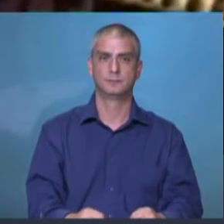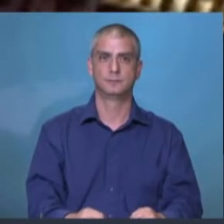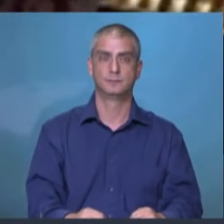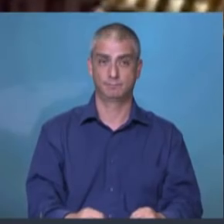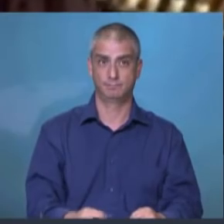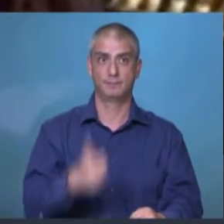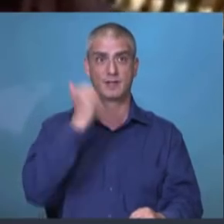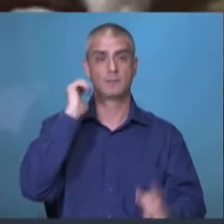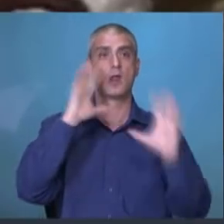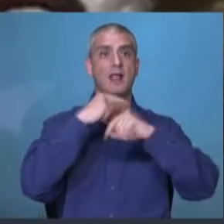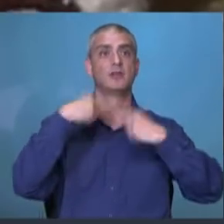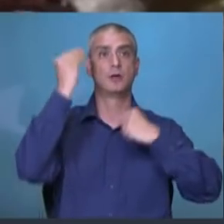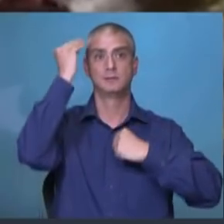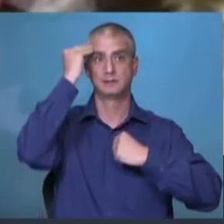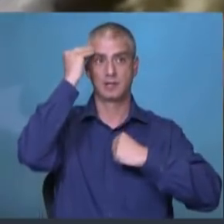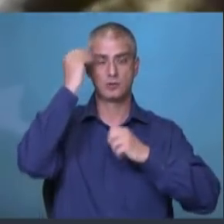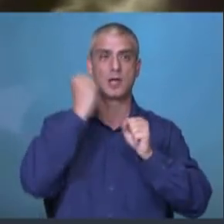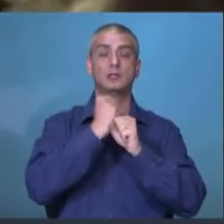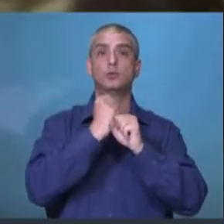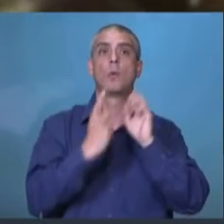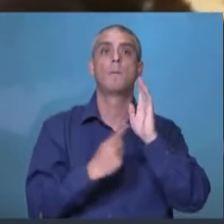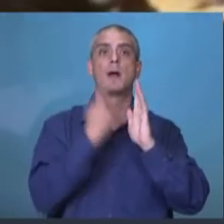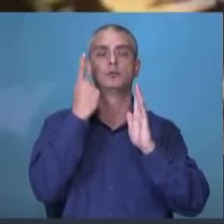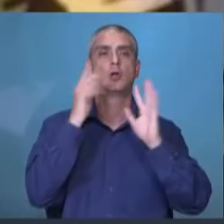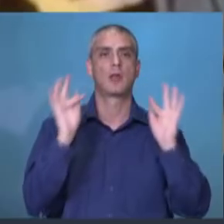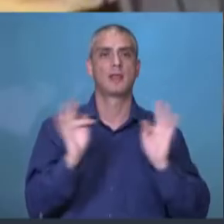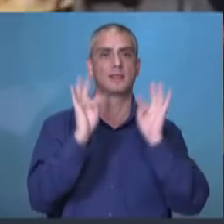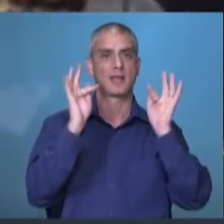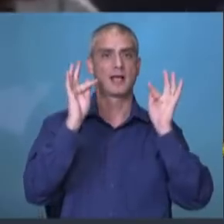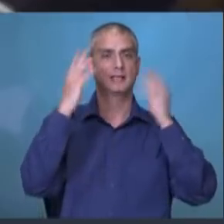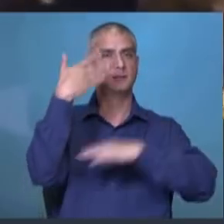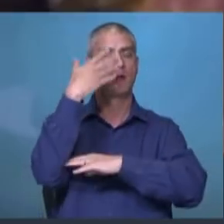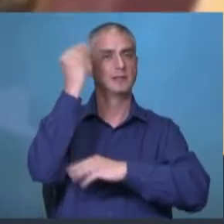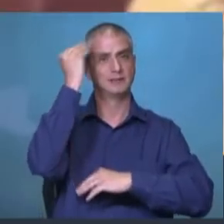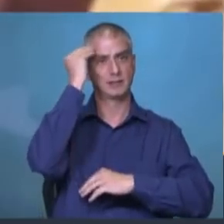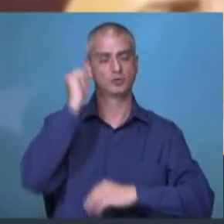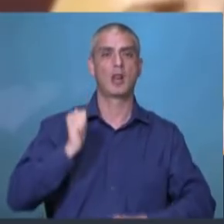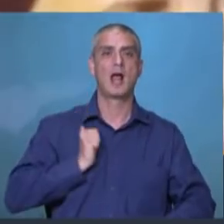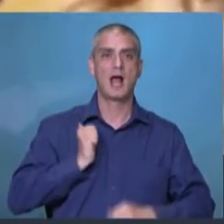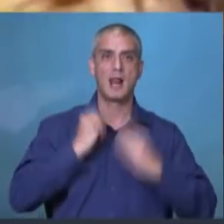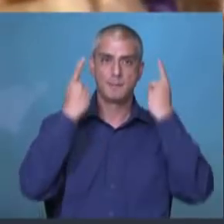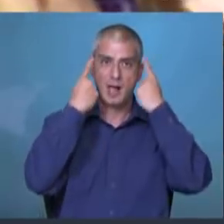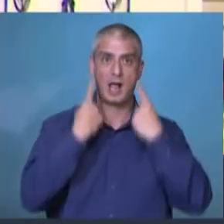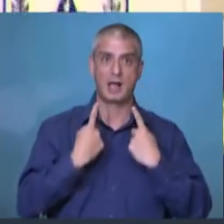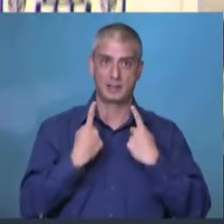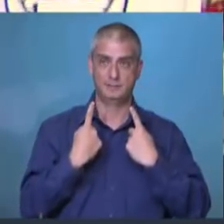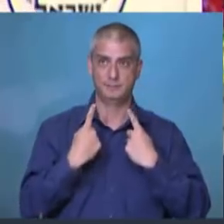ואמש ערב יום הזיכרון נערך בפעם הראשונה טקס ממלכתי לזכרם של חללי צה"ל החרדים.